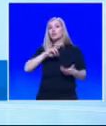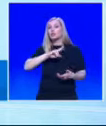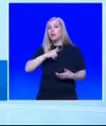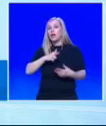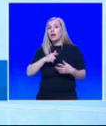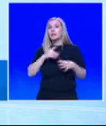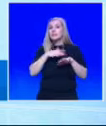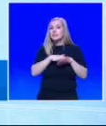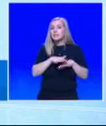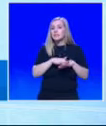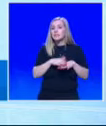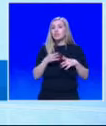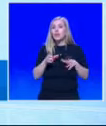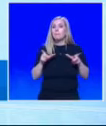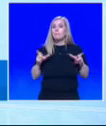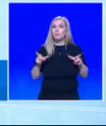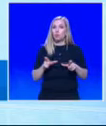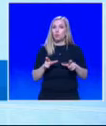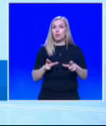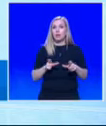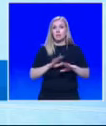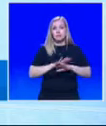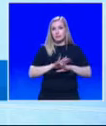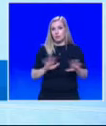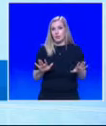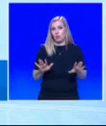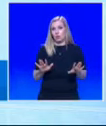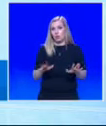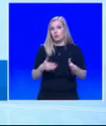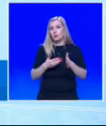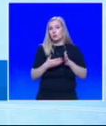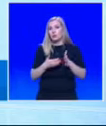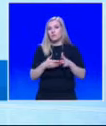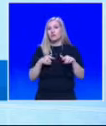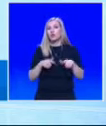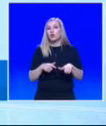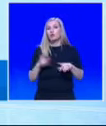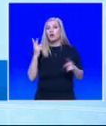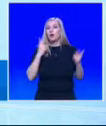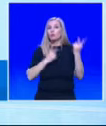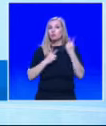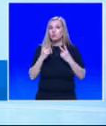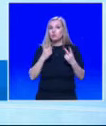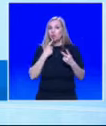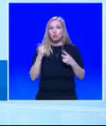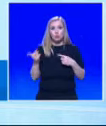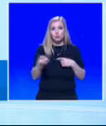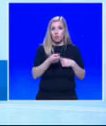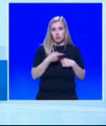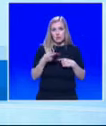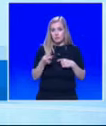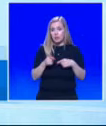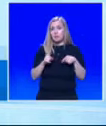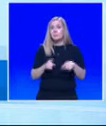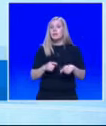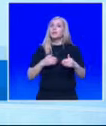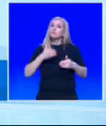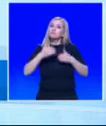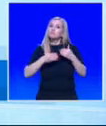социалните системи ще блокират изцяло. Затова този консенсус, за който всички говорят, трябва да почне